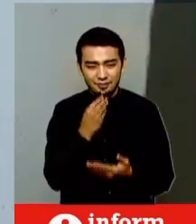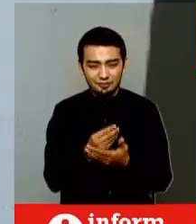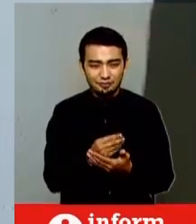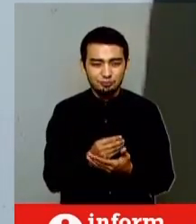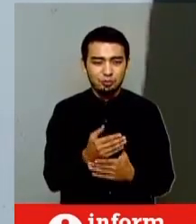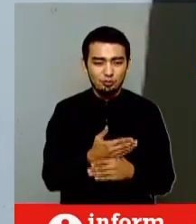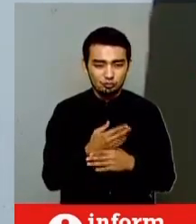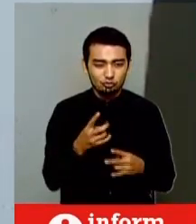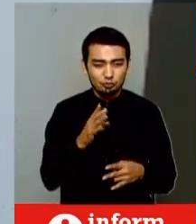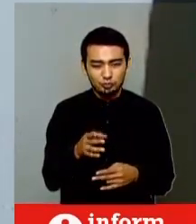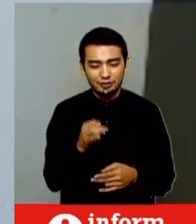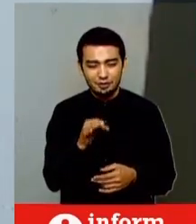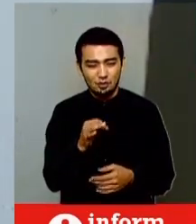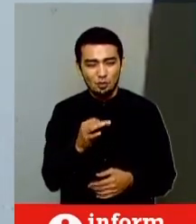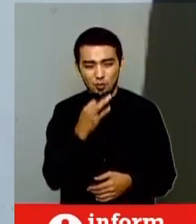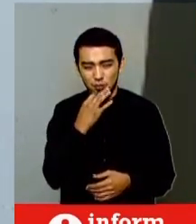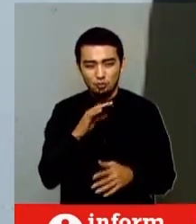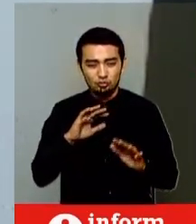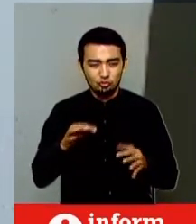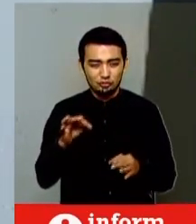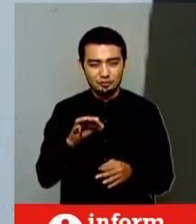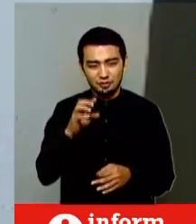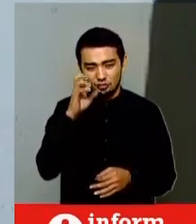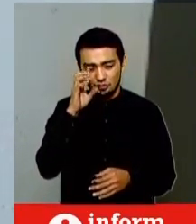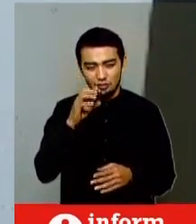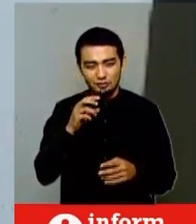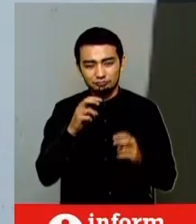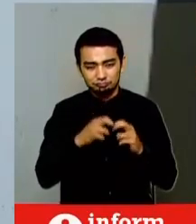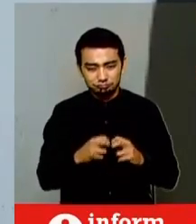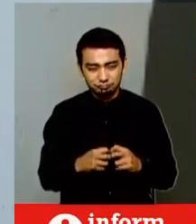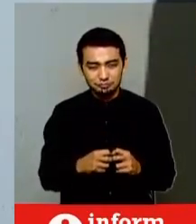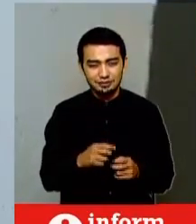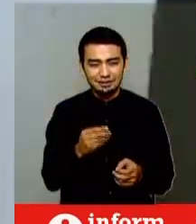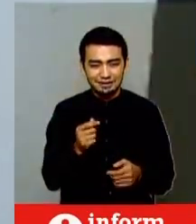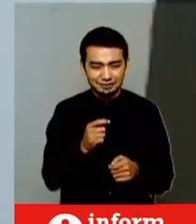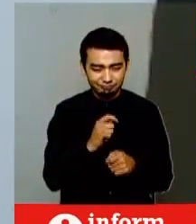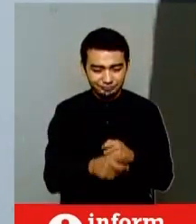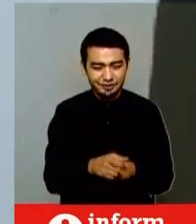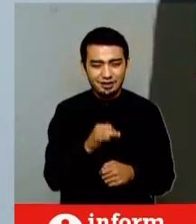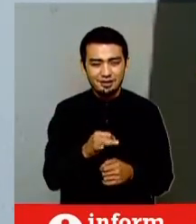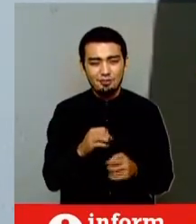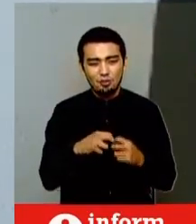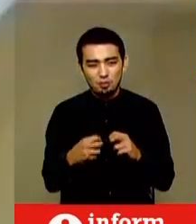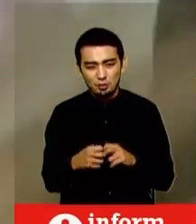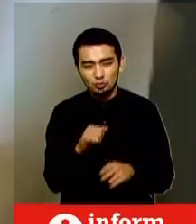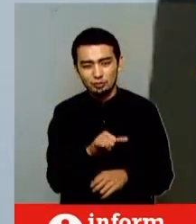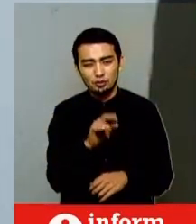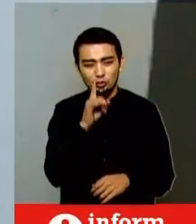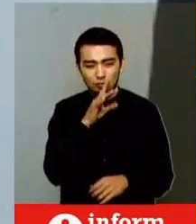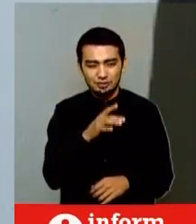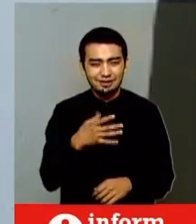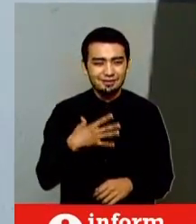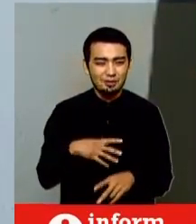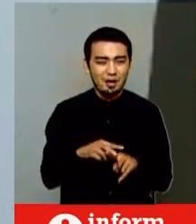на помощь. И в любом случае оно тебе там с бюджета докапитализирует тебя, даст денег, и никаких проблем у тебя не будет. Зачем